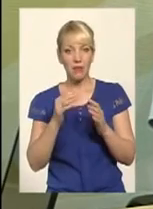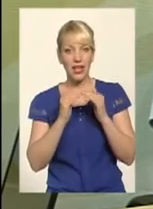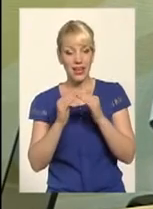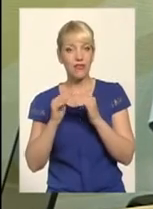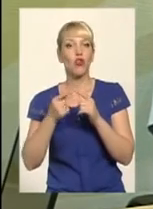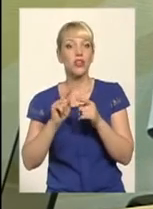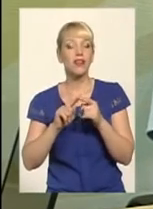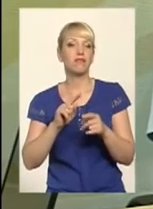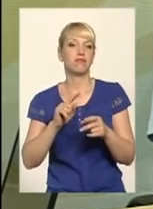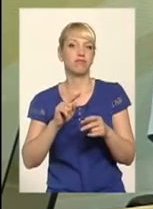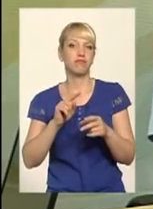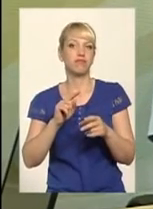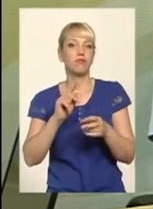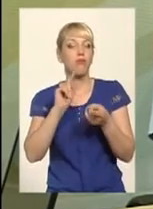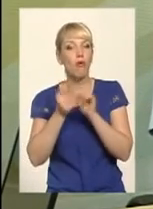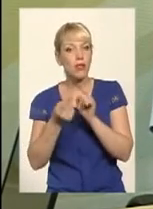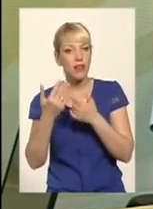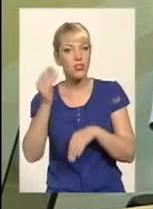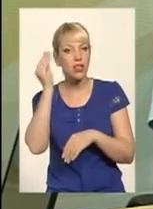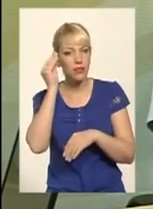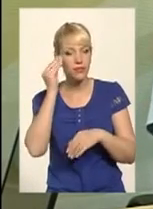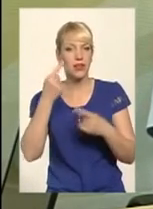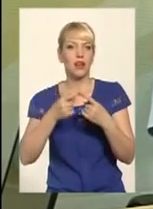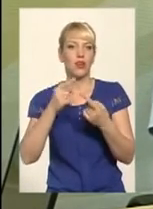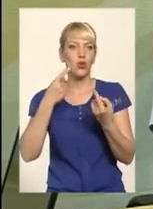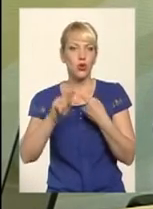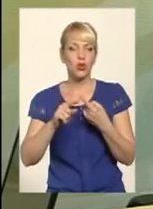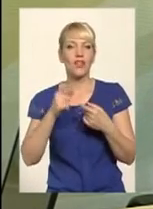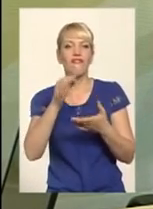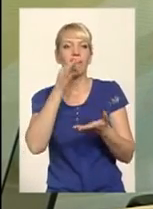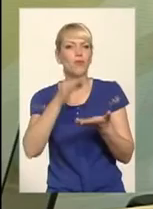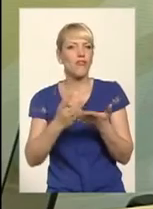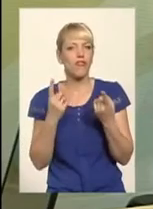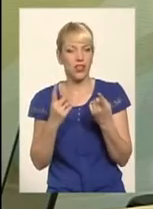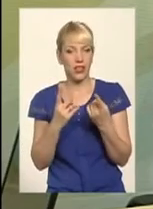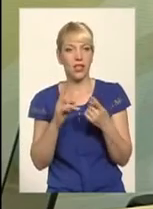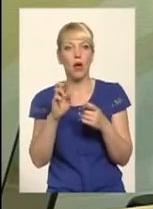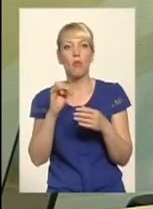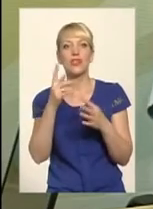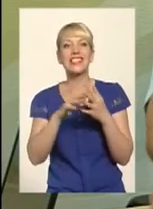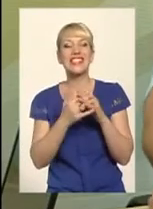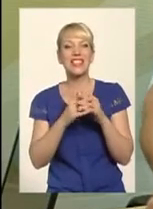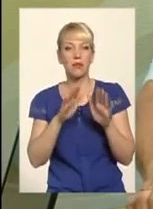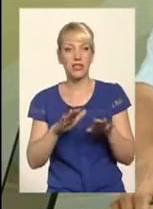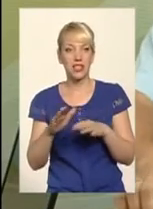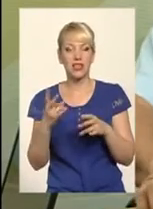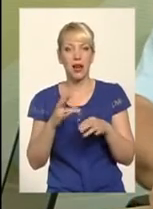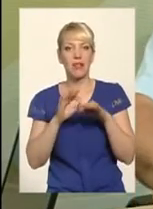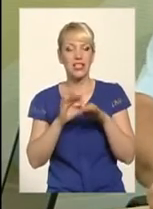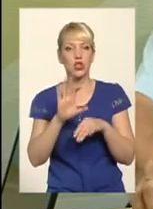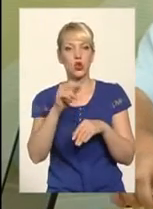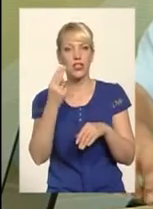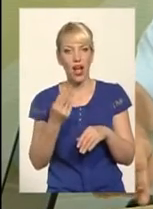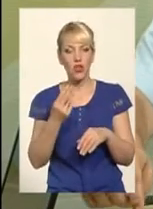стереотипі мислення. Вони сьогодні несуть відповідальність набагато більшу, напевне, як будь-хто інший, тому що вони в сільській місцевості. І треба нести соціальну